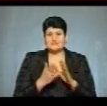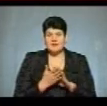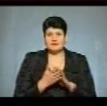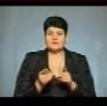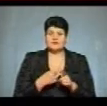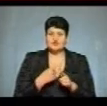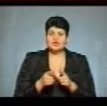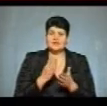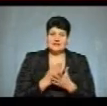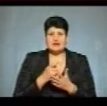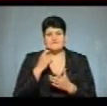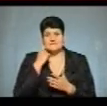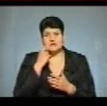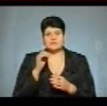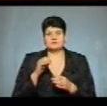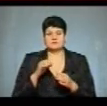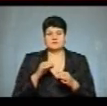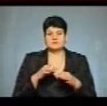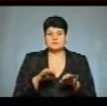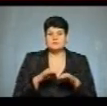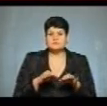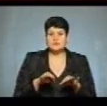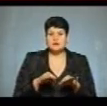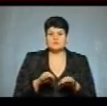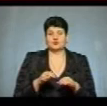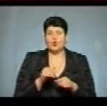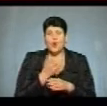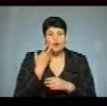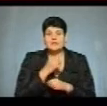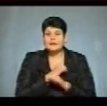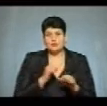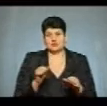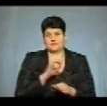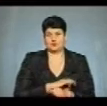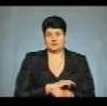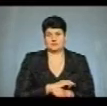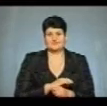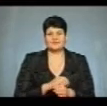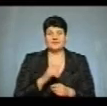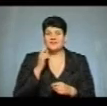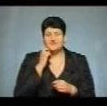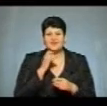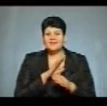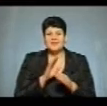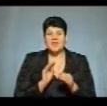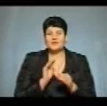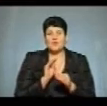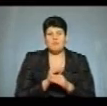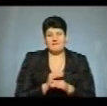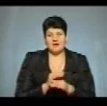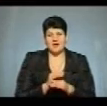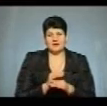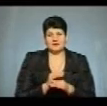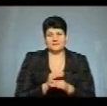є вік транспортного засобу, ну, коли не можна використовувати вік, його? Вік не додає,